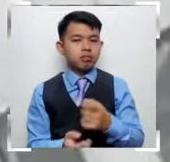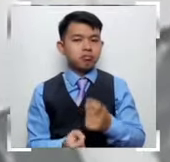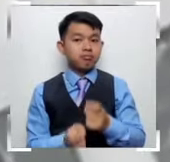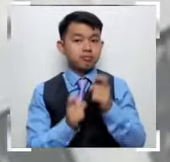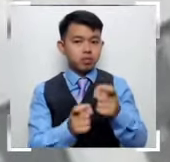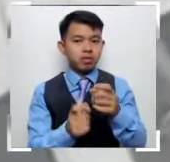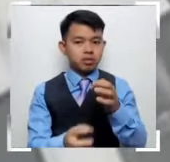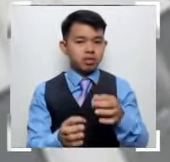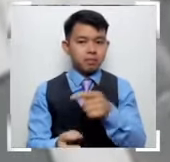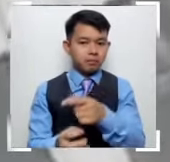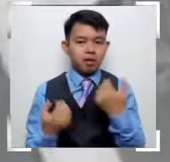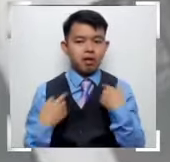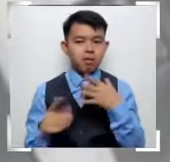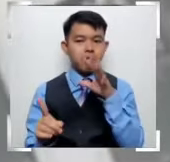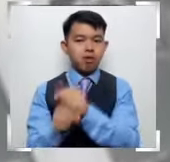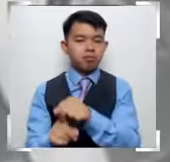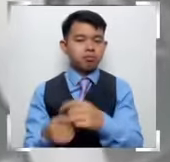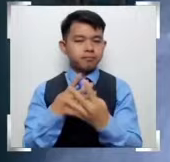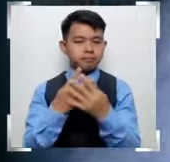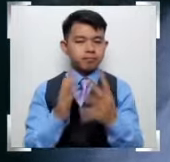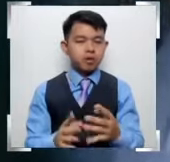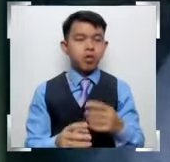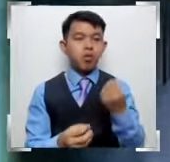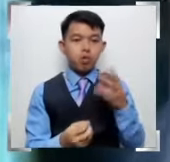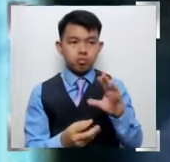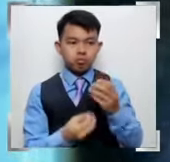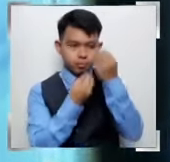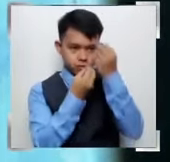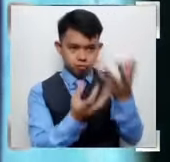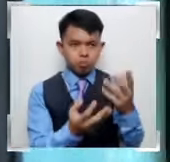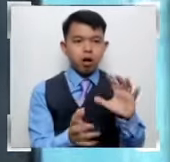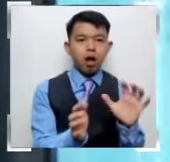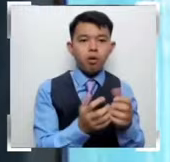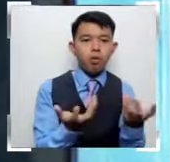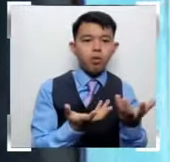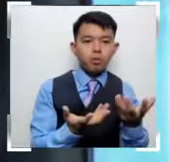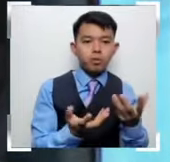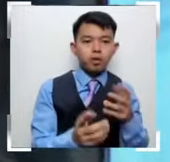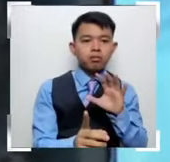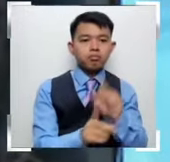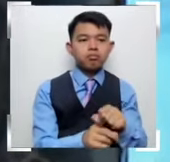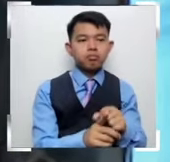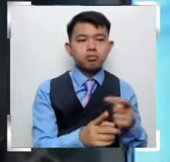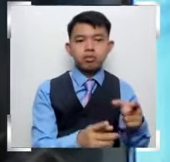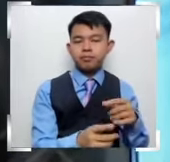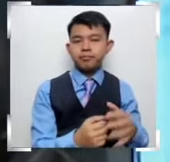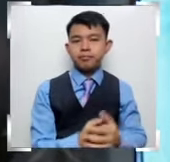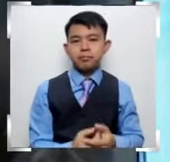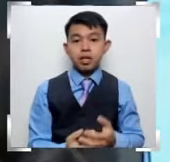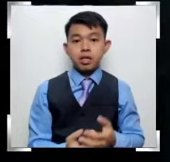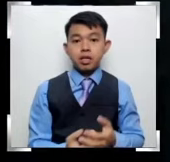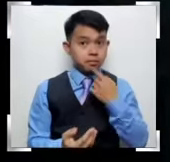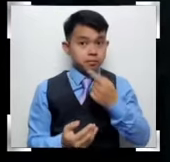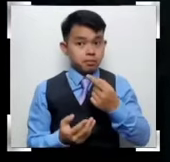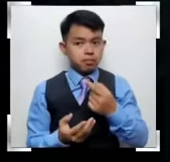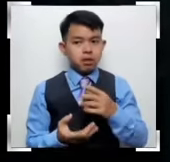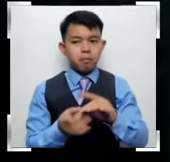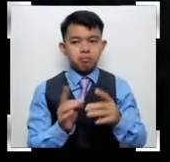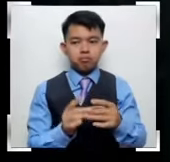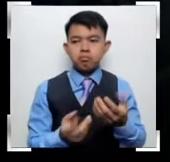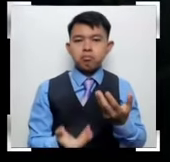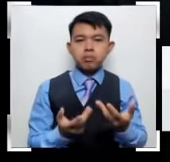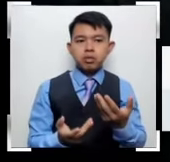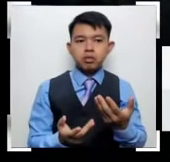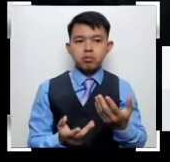ng impormasyon sa pag-aresto sa kanila. Teorya ng pulisya, posibleng sinamantala ng mga preso ang pag-deploy sa mga pulis